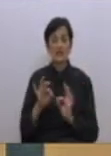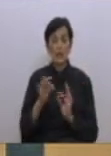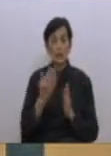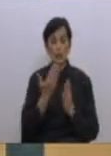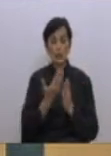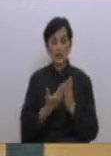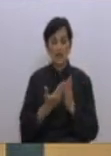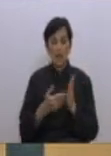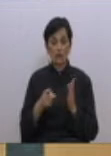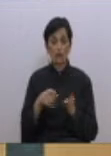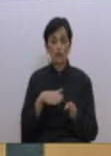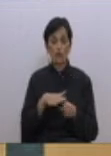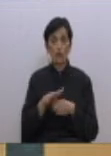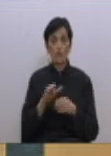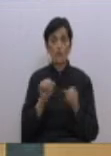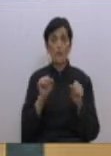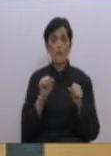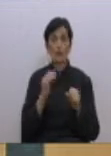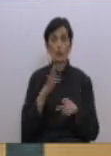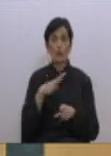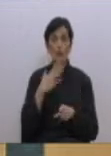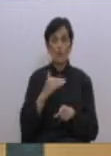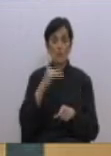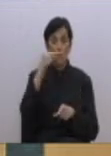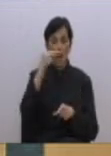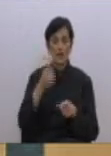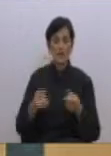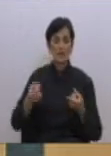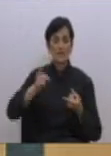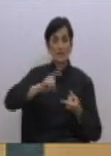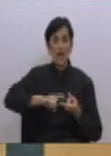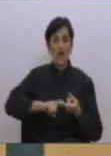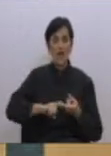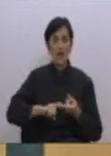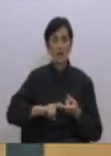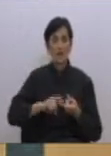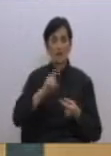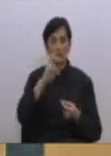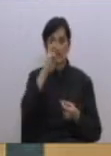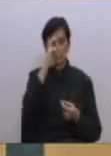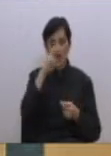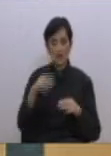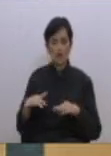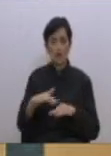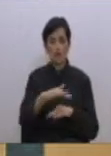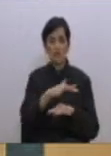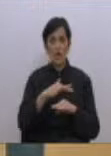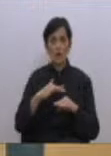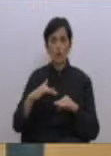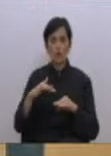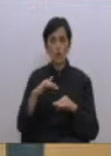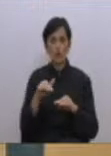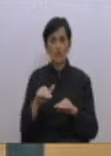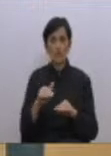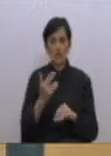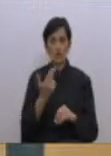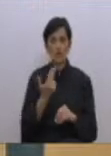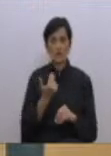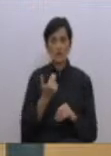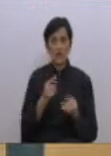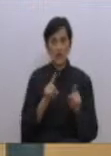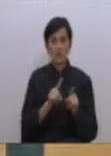რომელთა შესრულებასაც შესაძლოა ქონდეს მაღალი ზეგავლენა საჯარო სექტორზე და